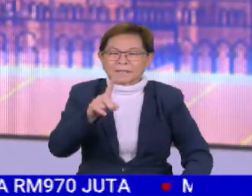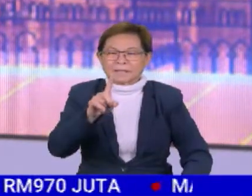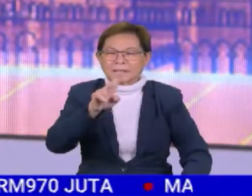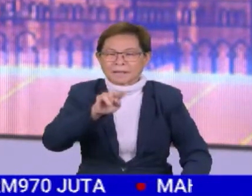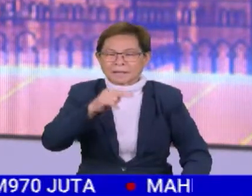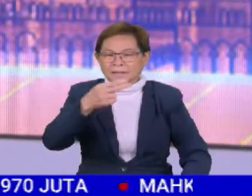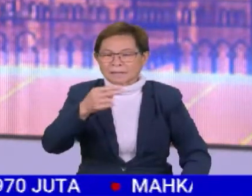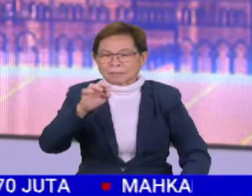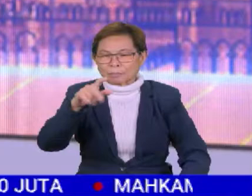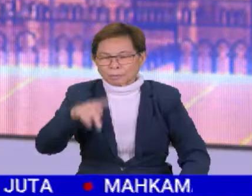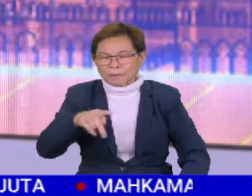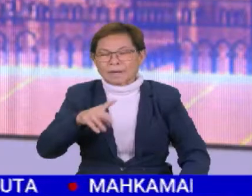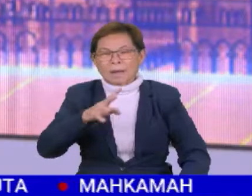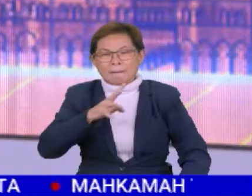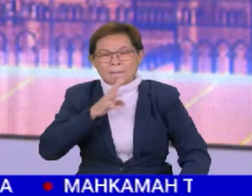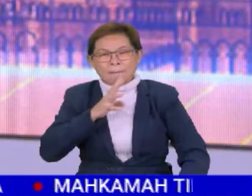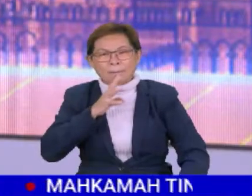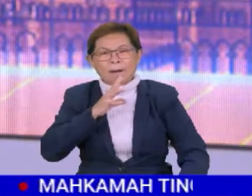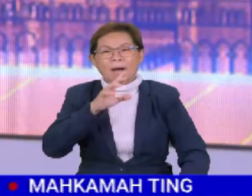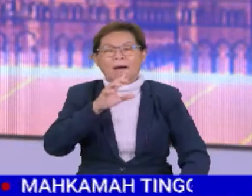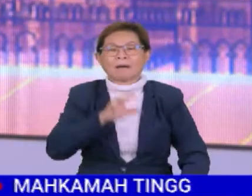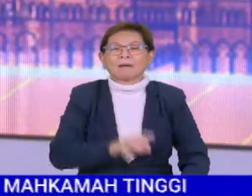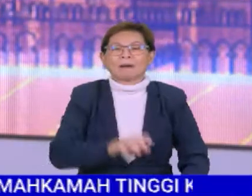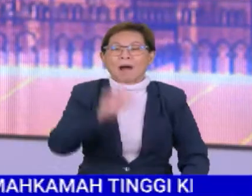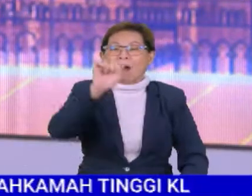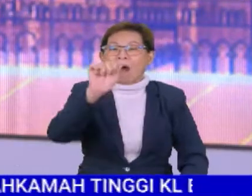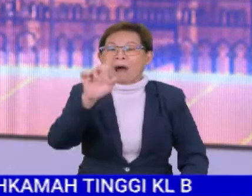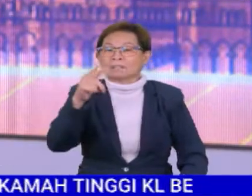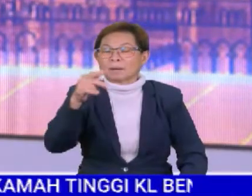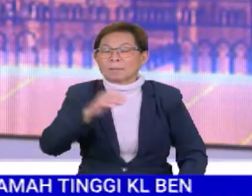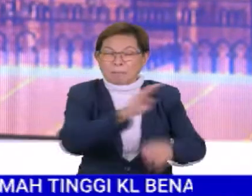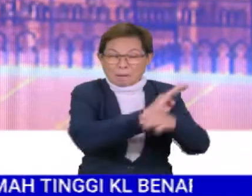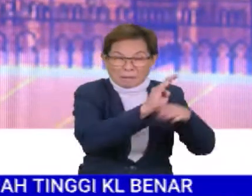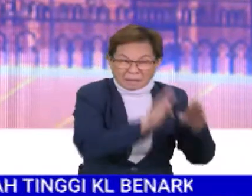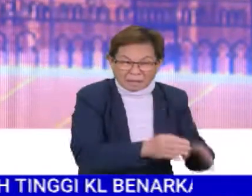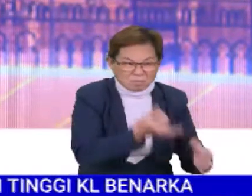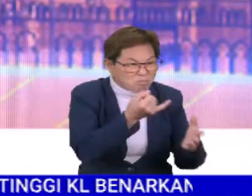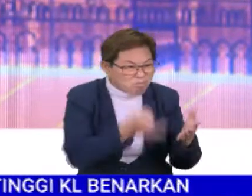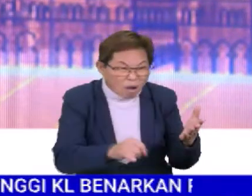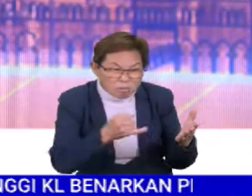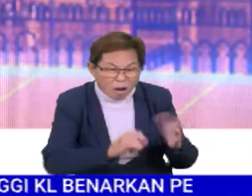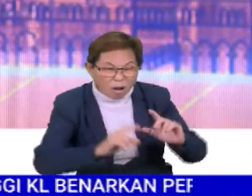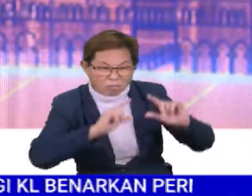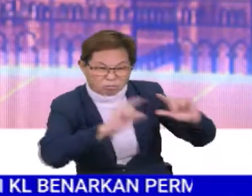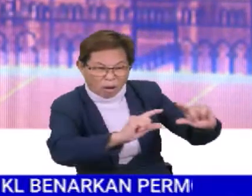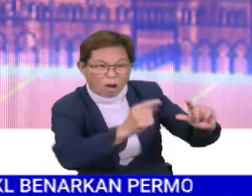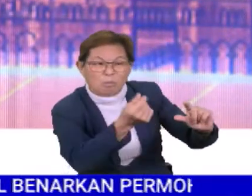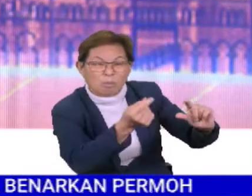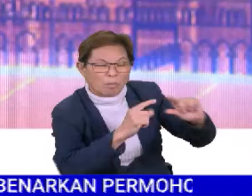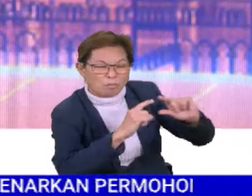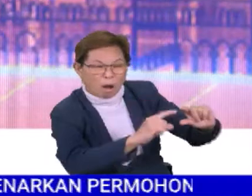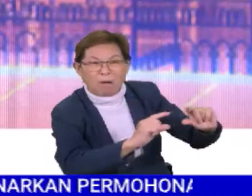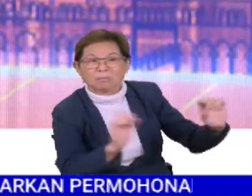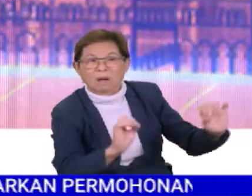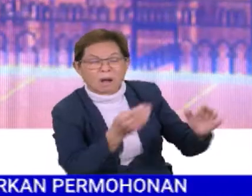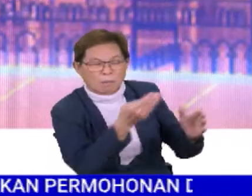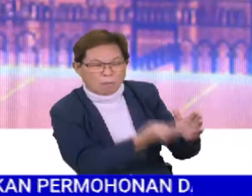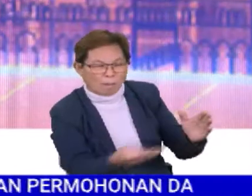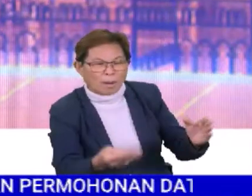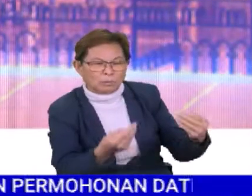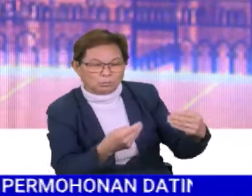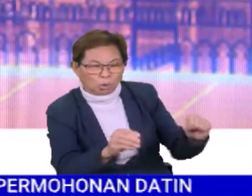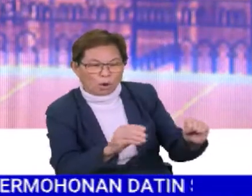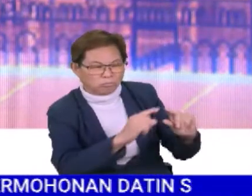Negeri dan Hal Ehwal Pengguna Azman Adam yang merujuk para peniaga yang gagal meletakkan tanda harga pada barang